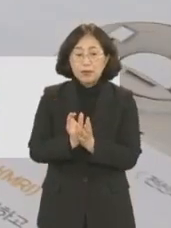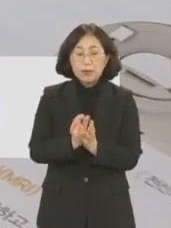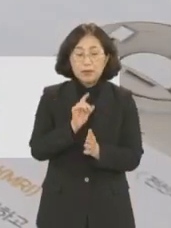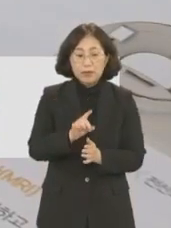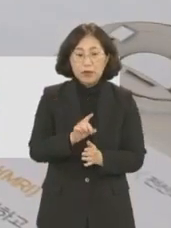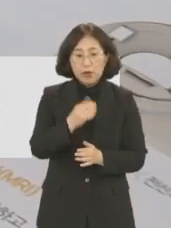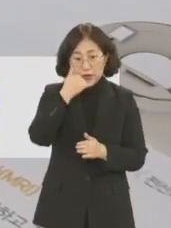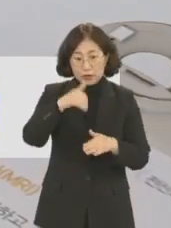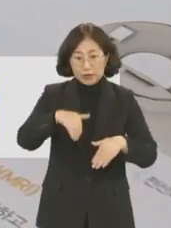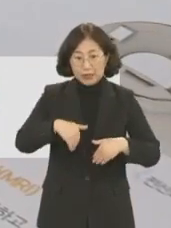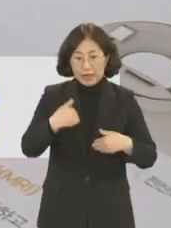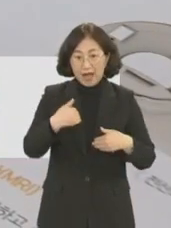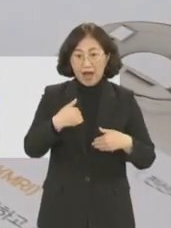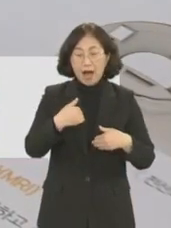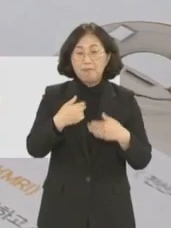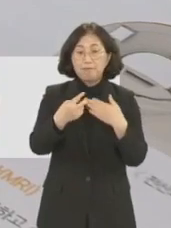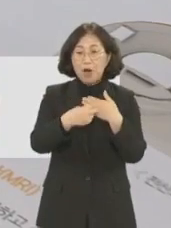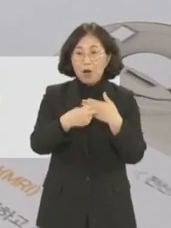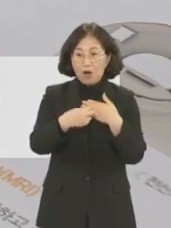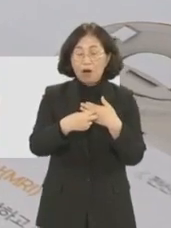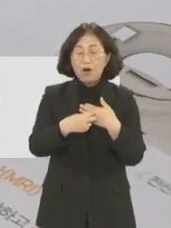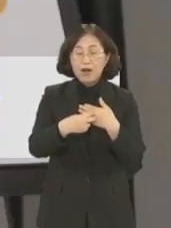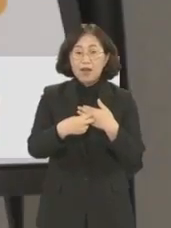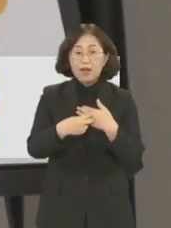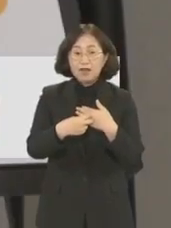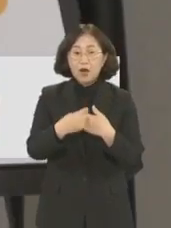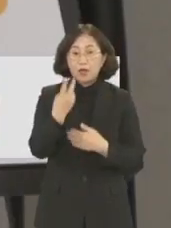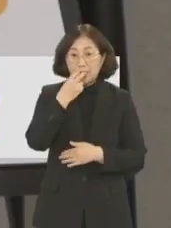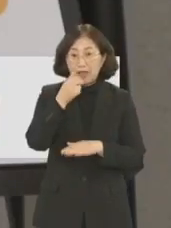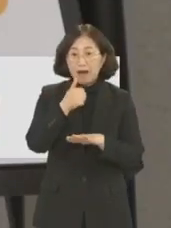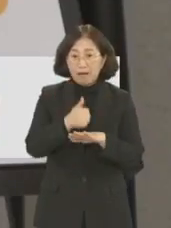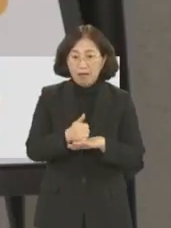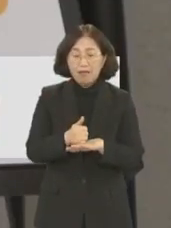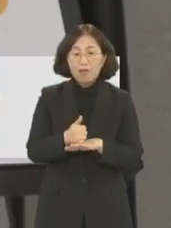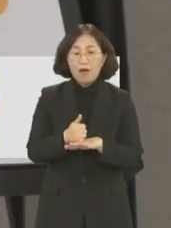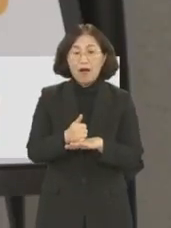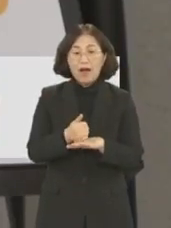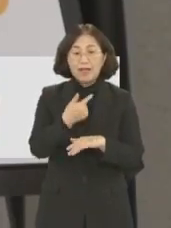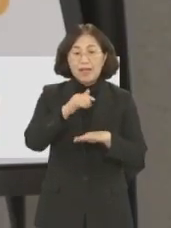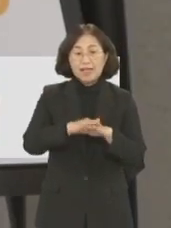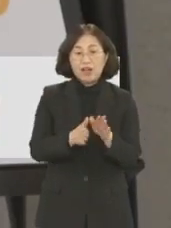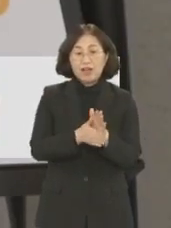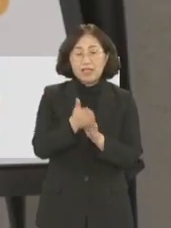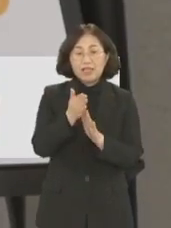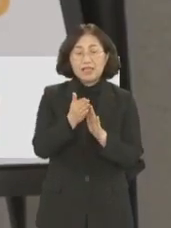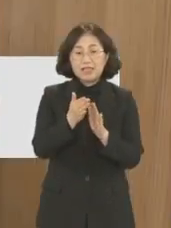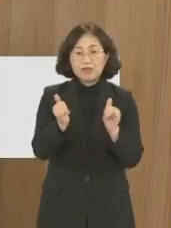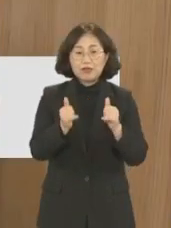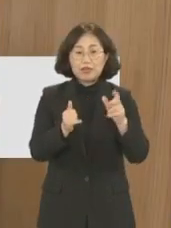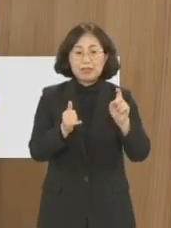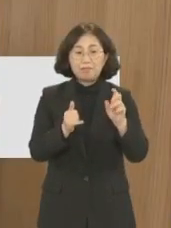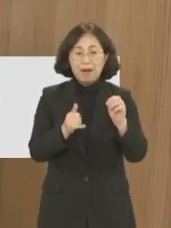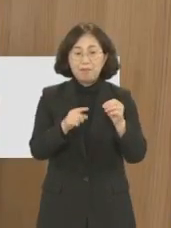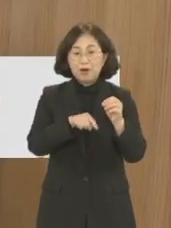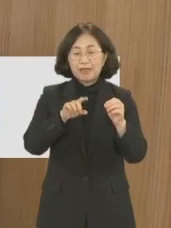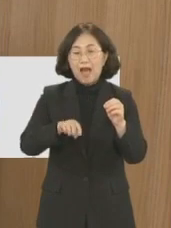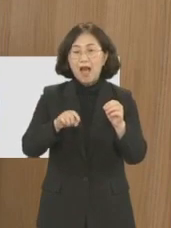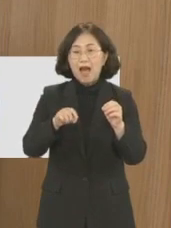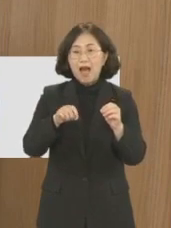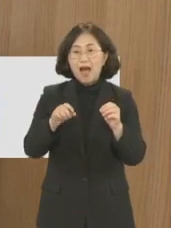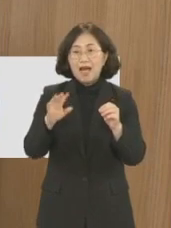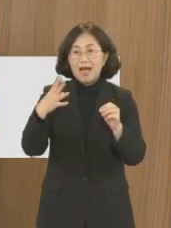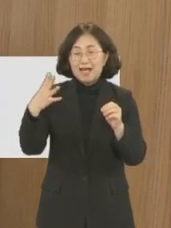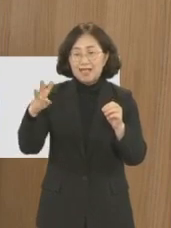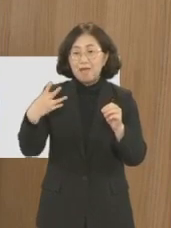지역에서 유일하게 암센터로 지정받은 충남대병원의 조사결과 대전인구 10만 명당 암 발생률은